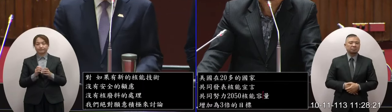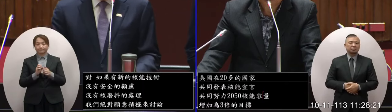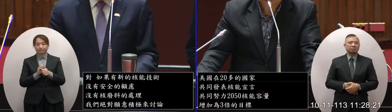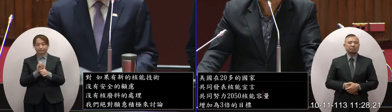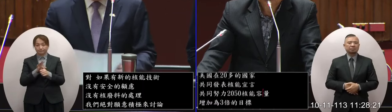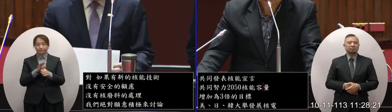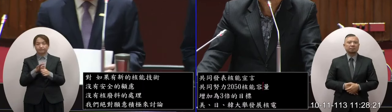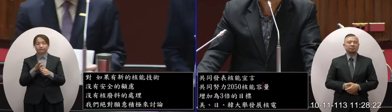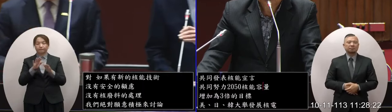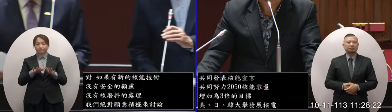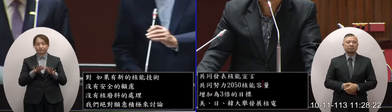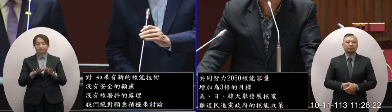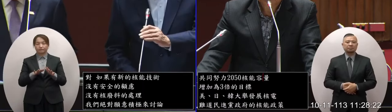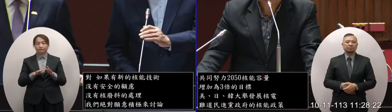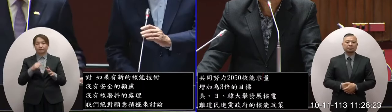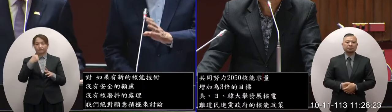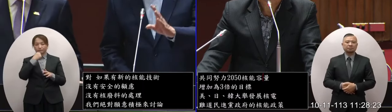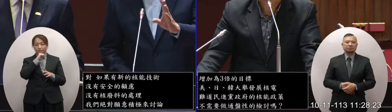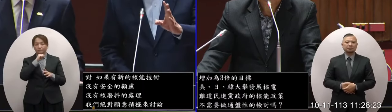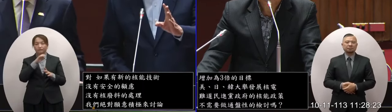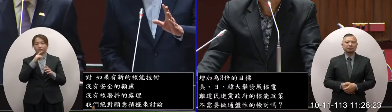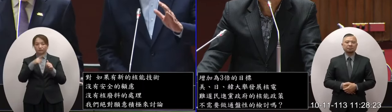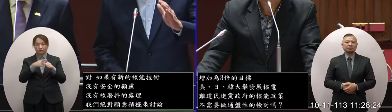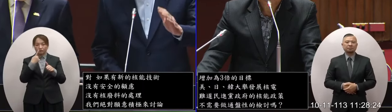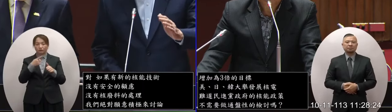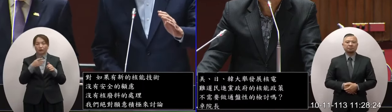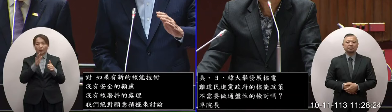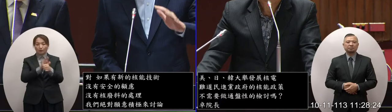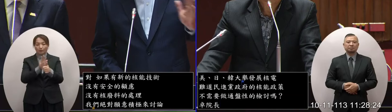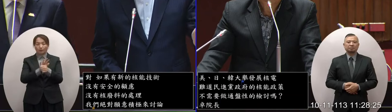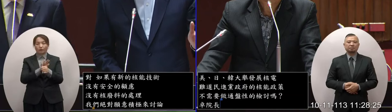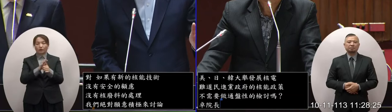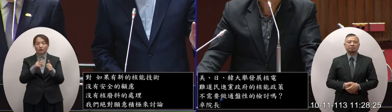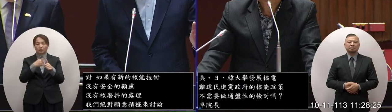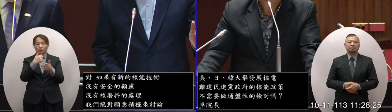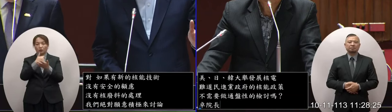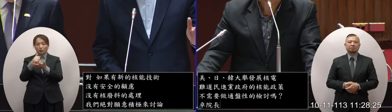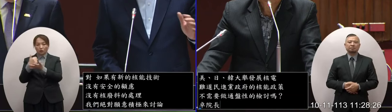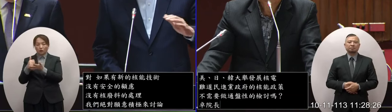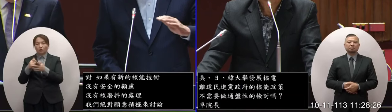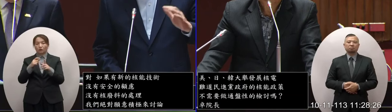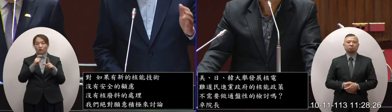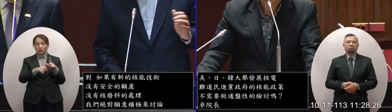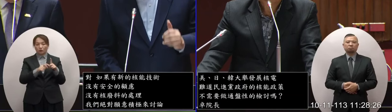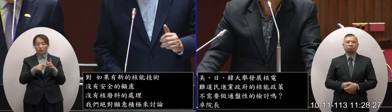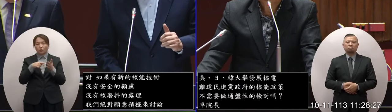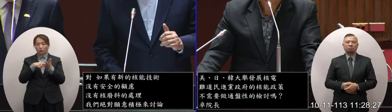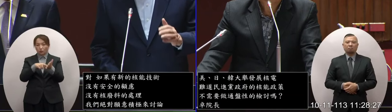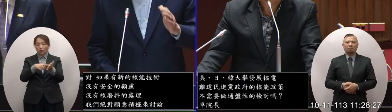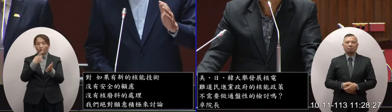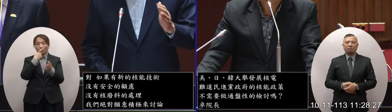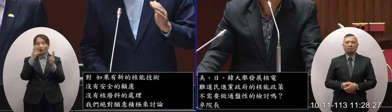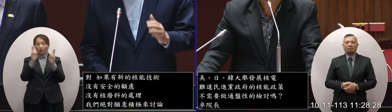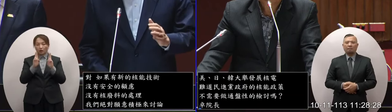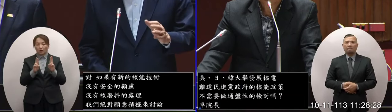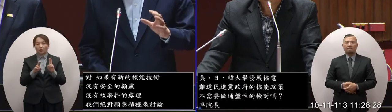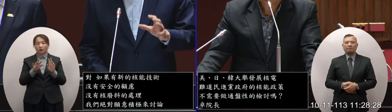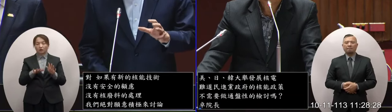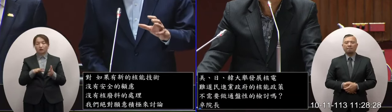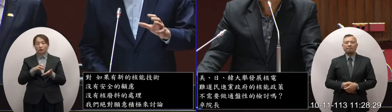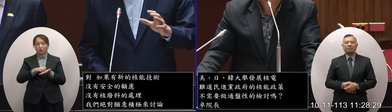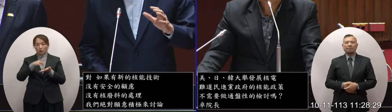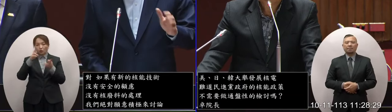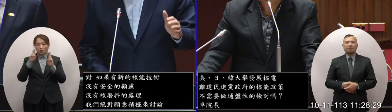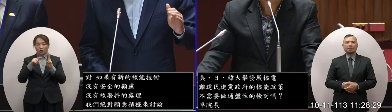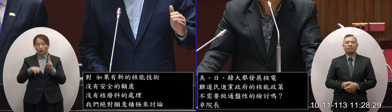报告委员，现在我们目前就是先优先帮台湾出口的厂商啊争取绿电，因为现在核能